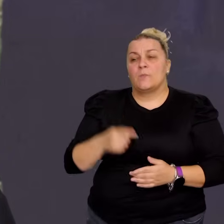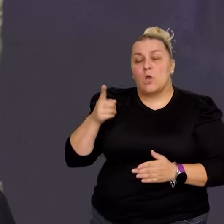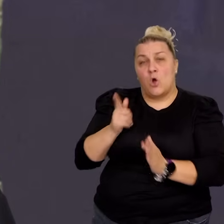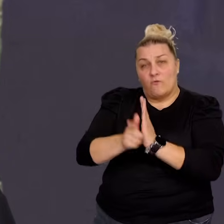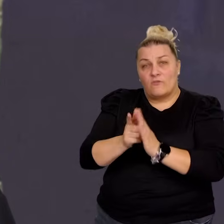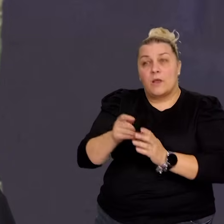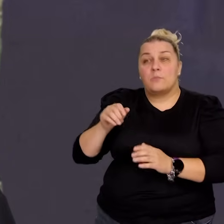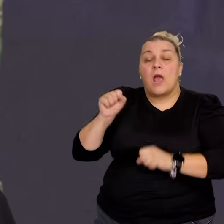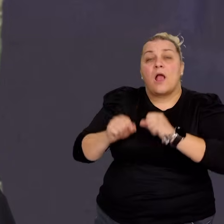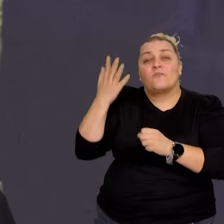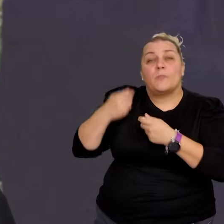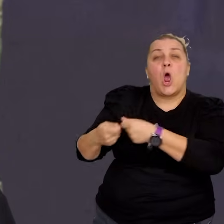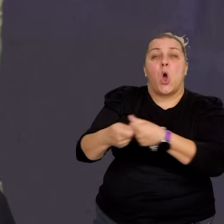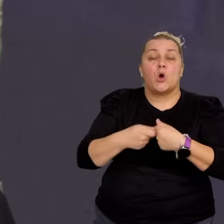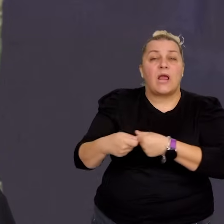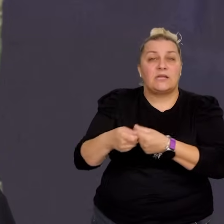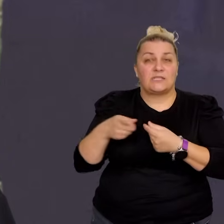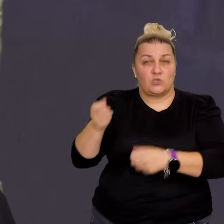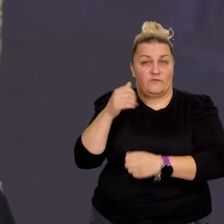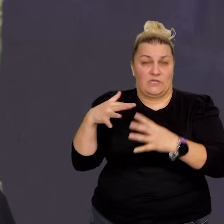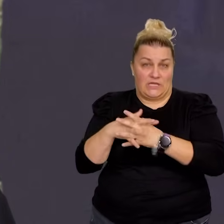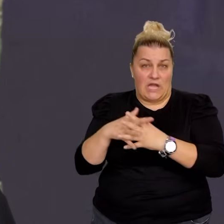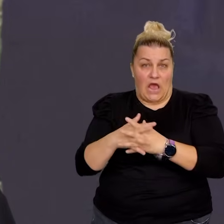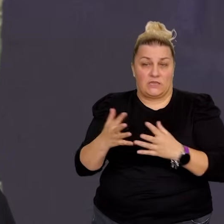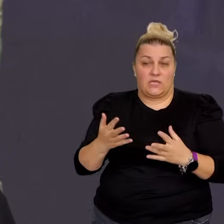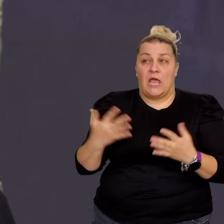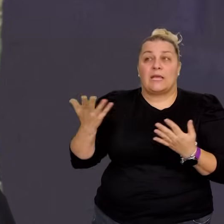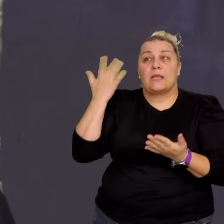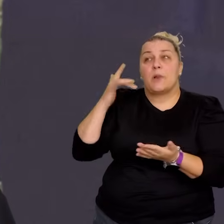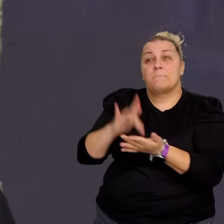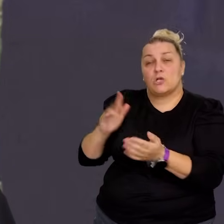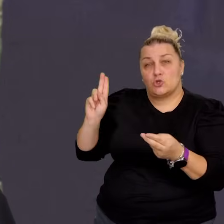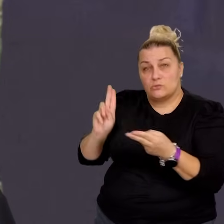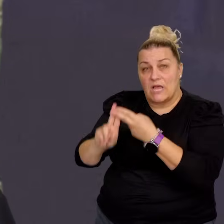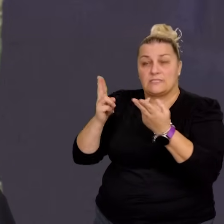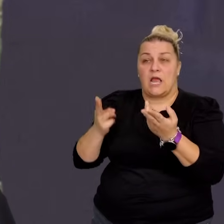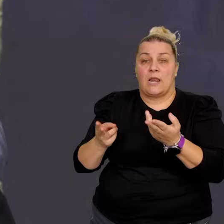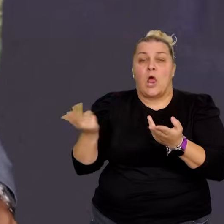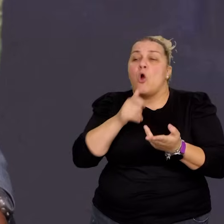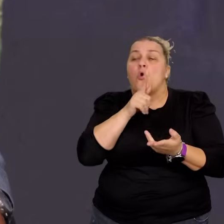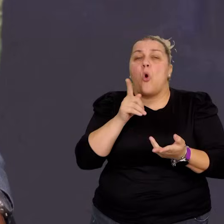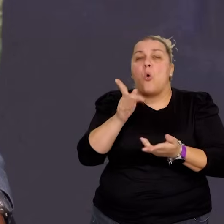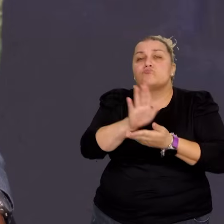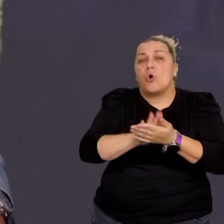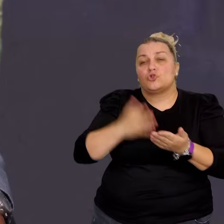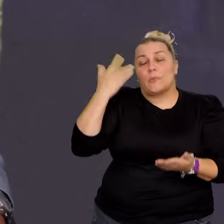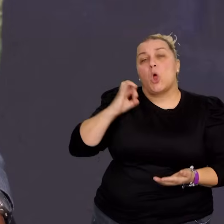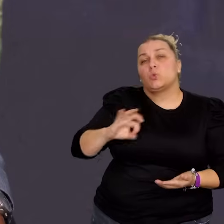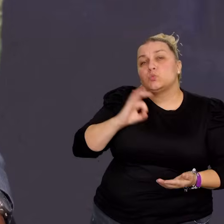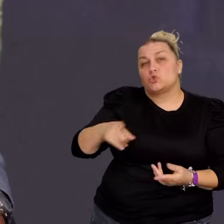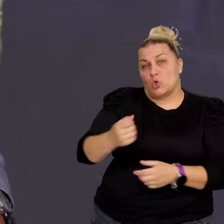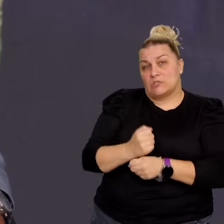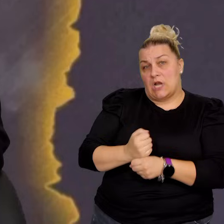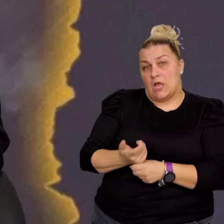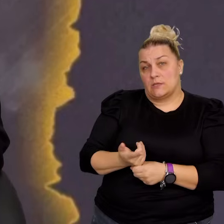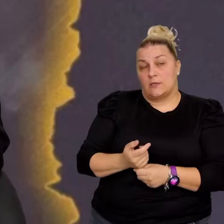tada organizacija obrane grada, gdje ste se sastali, ko su bili ti ljudi koji su na početku bili zaduženi za organizaciju? Uglavnom